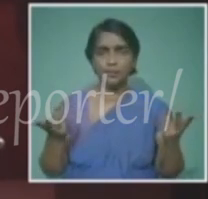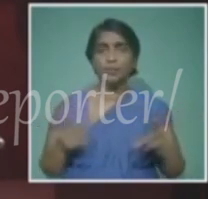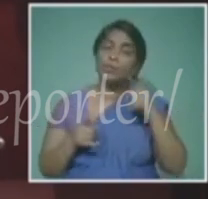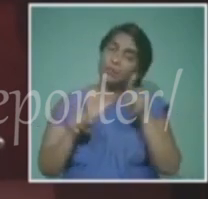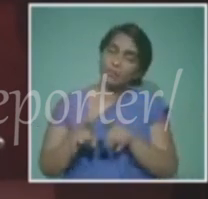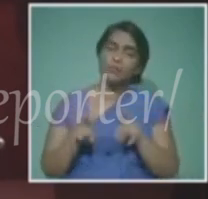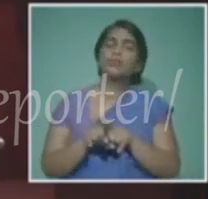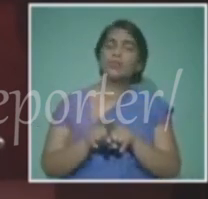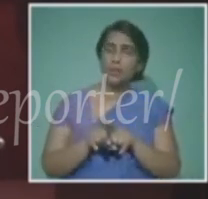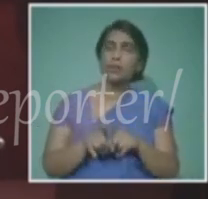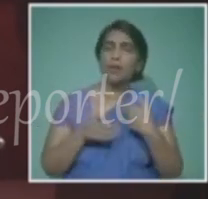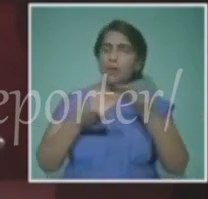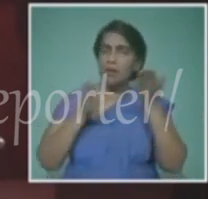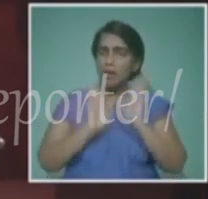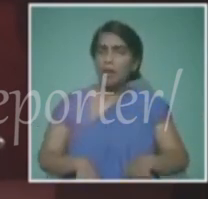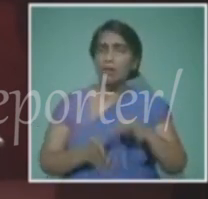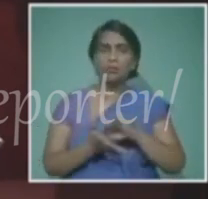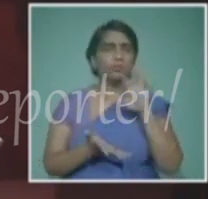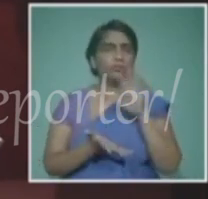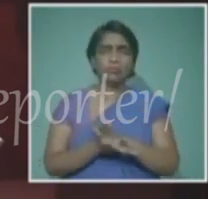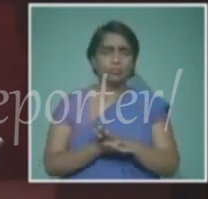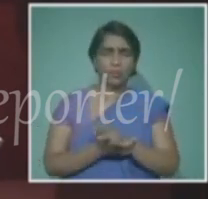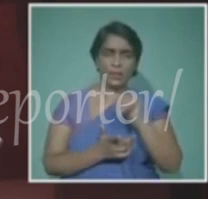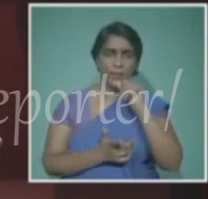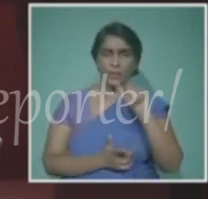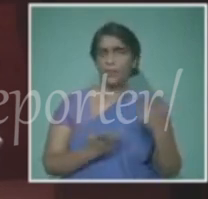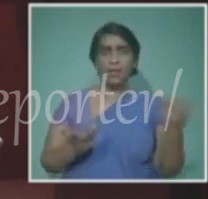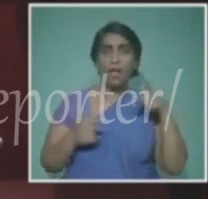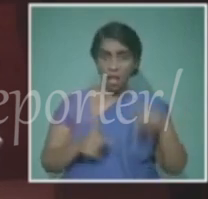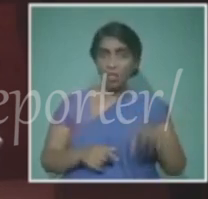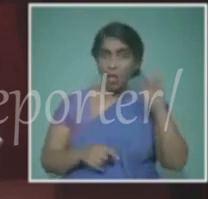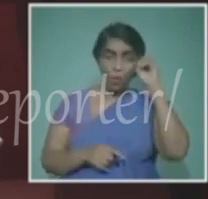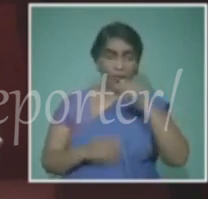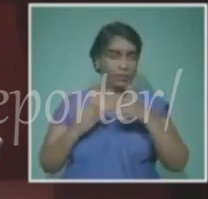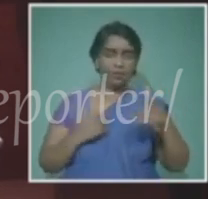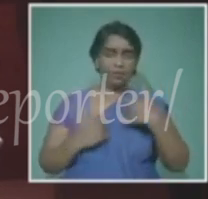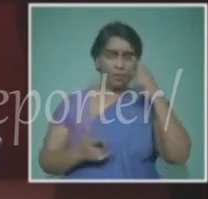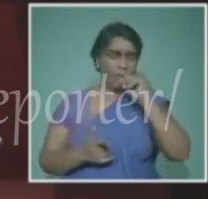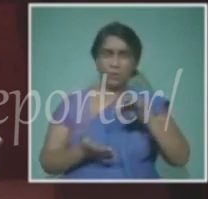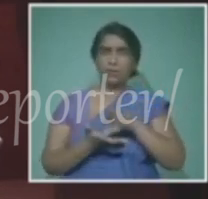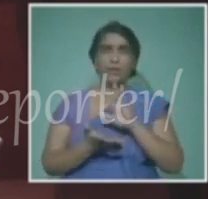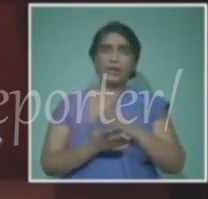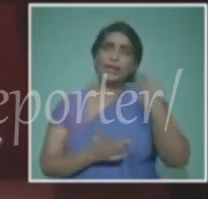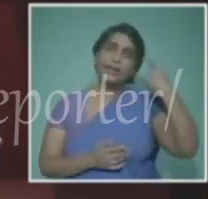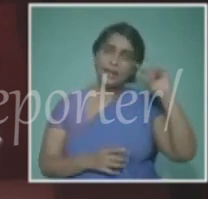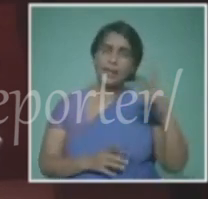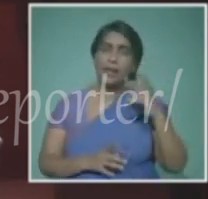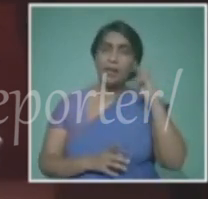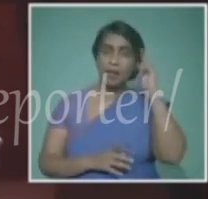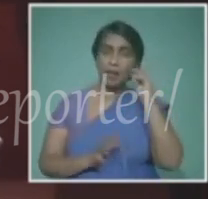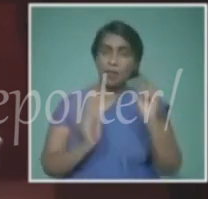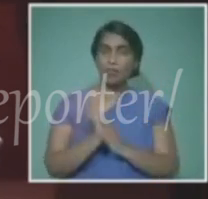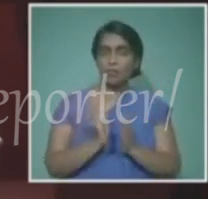ඊට අමතරව අපි අවසන් නිගමනයකට ප්‍රවේශ වුණේ නැහැ. අද උදේ වෙනකම් ඊයේ අපේ කල්මනාකරණ